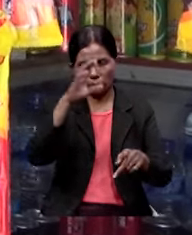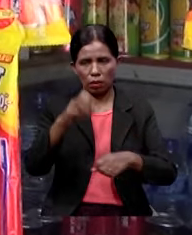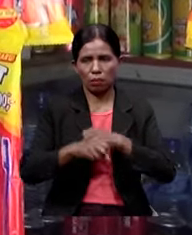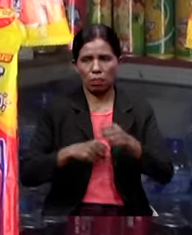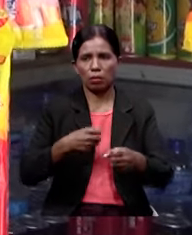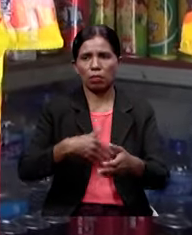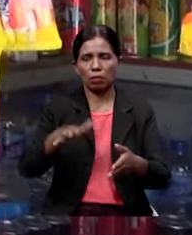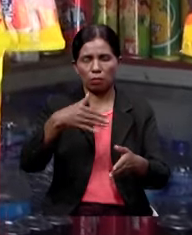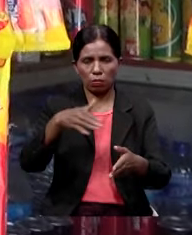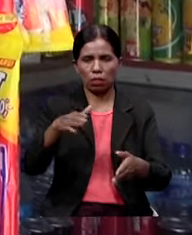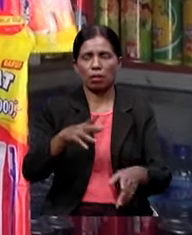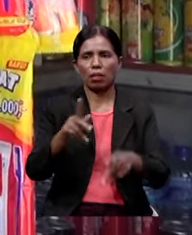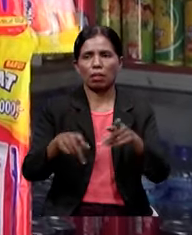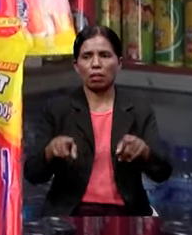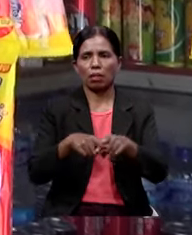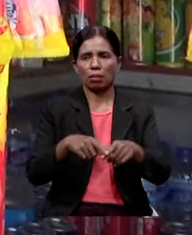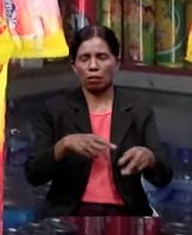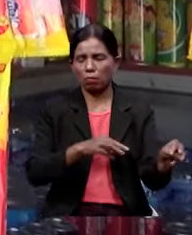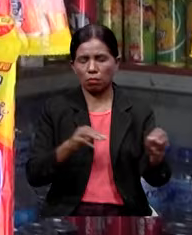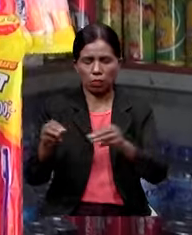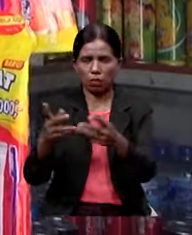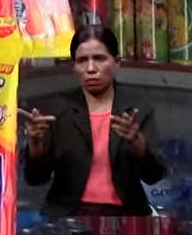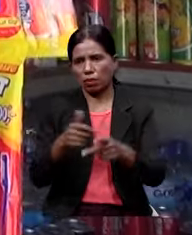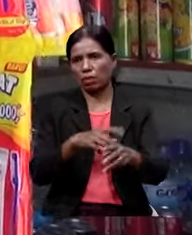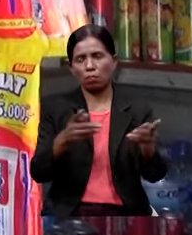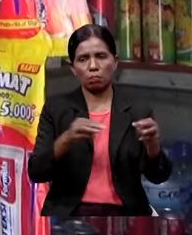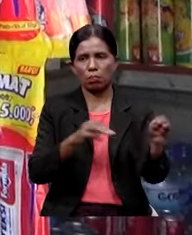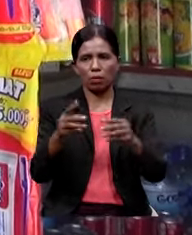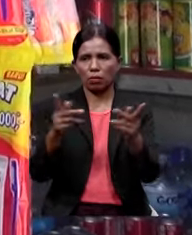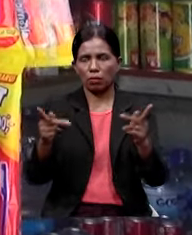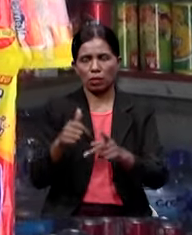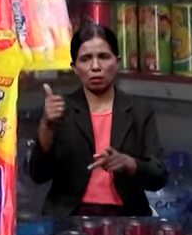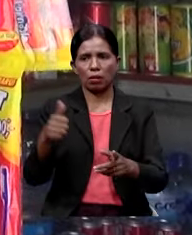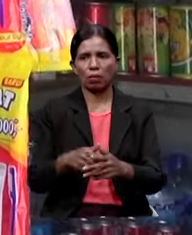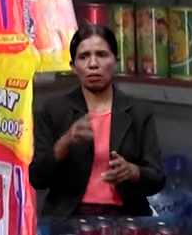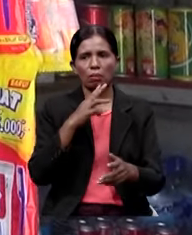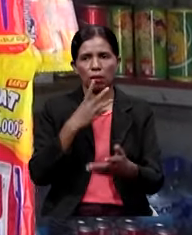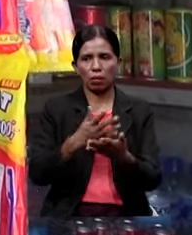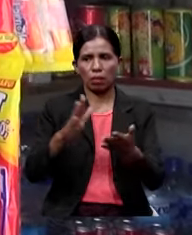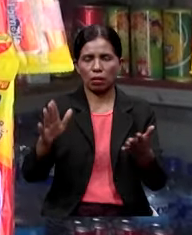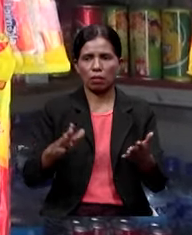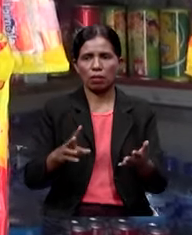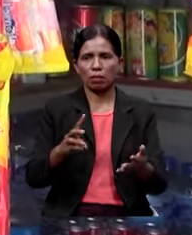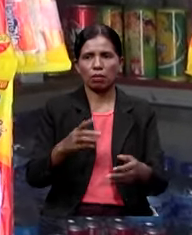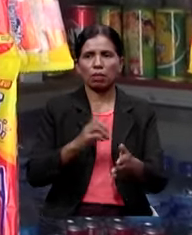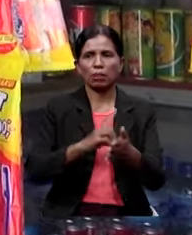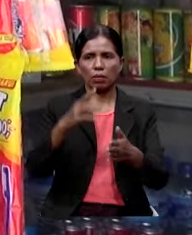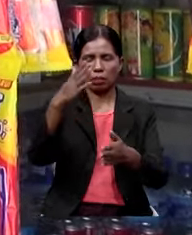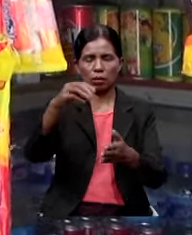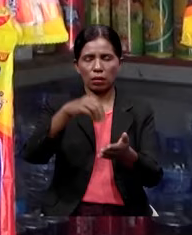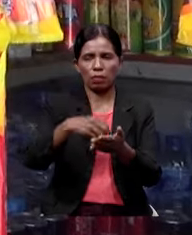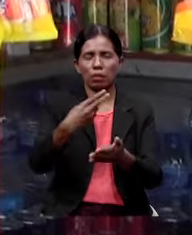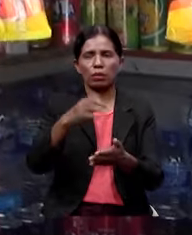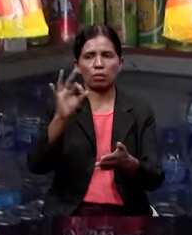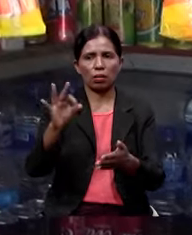duni ema hansa, be, lakliur ba fatin ida lakliur ba fatin ida ai hadet bedet mos lai hadet bosok dia semana we nam tur me tau haris fatin ihne